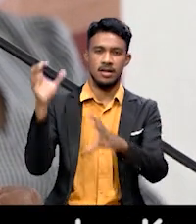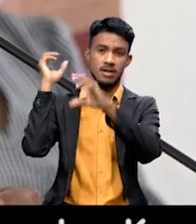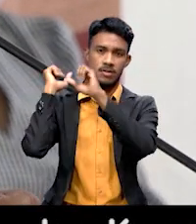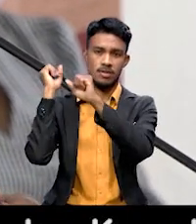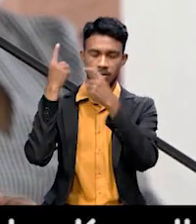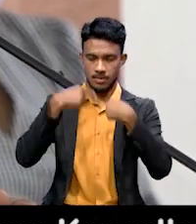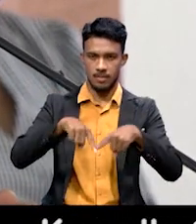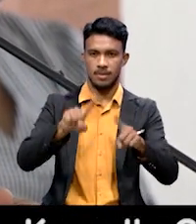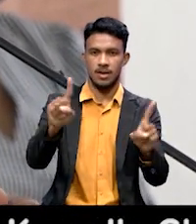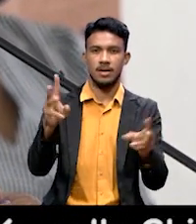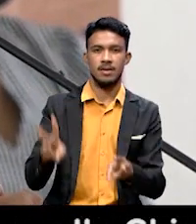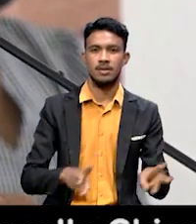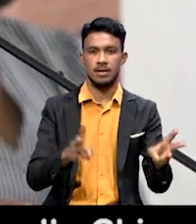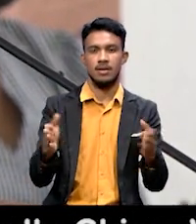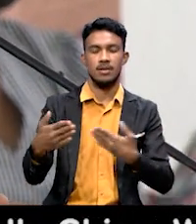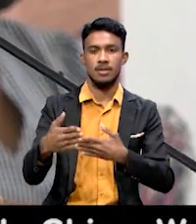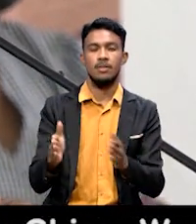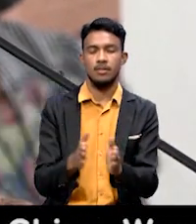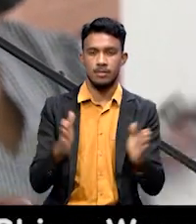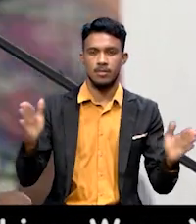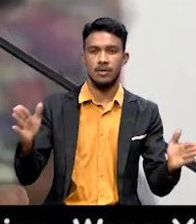estrada bot. Apa itu lah bakareta keluar dari hospital.